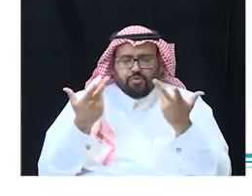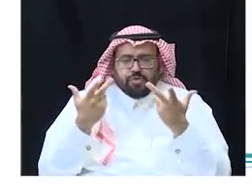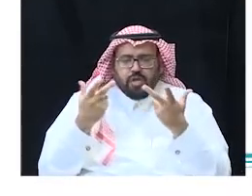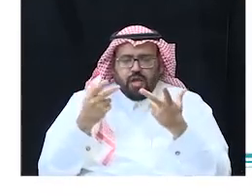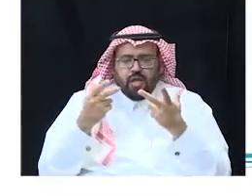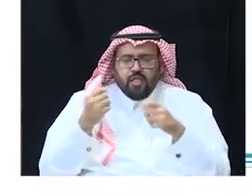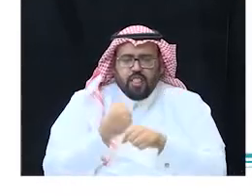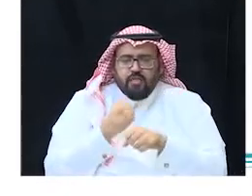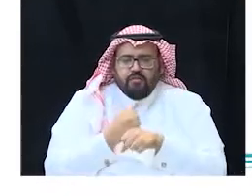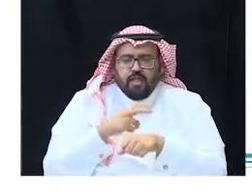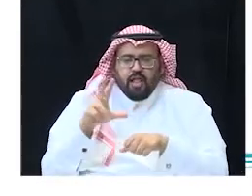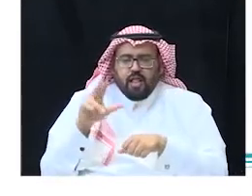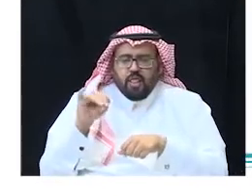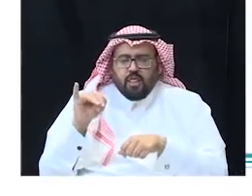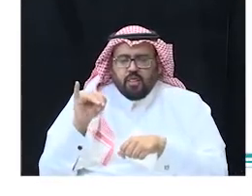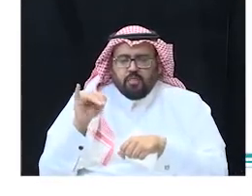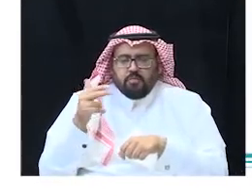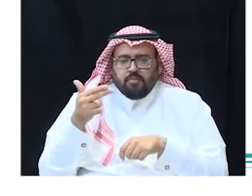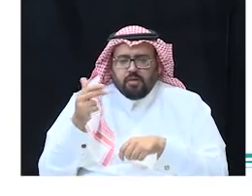ماذا تفعل المغناطيسات؟